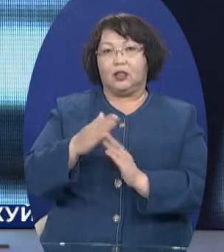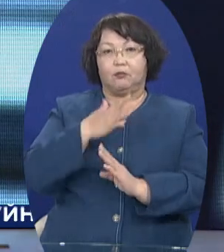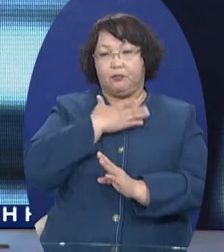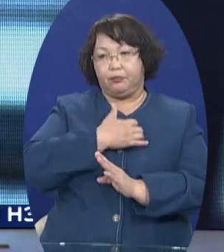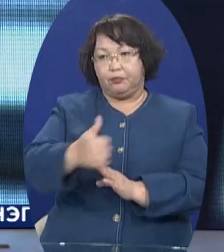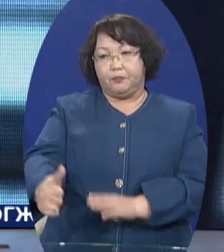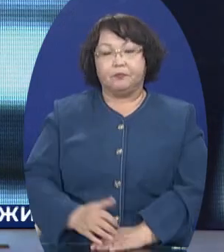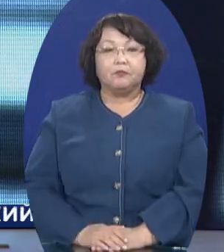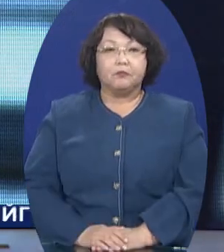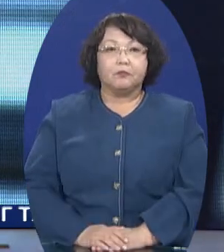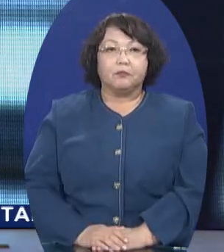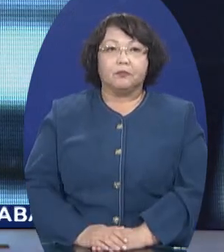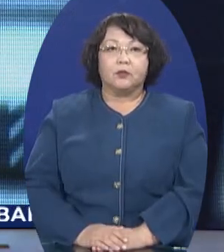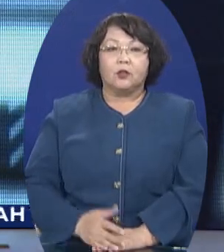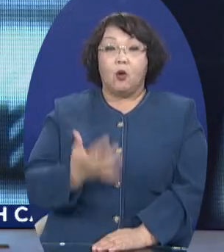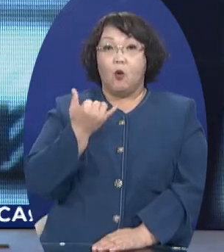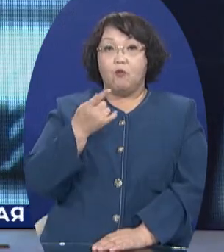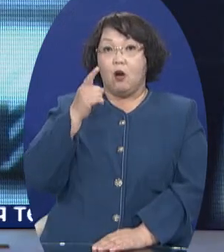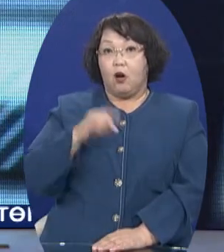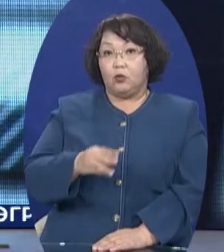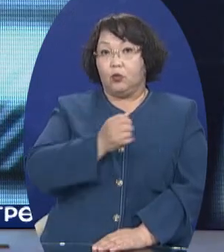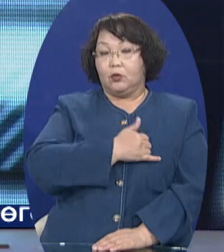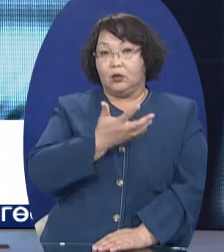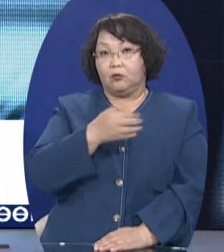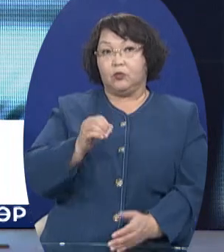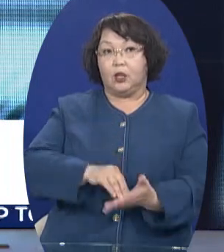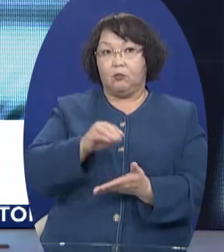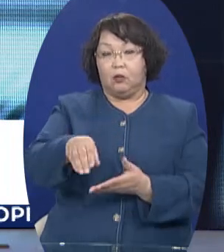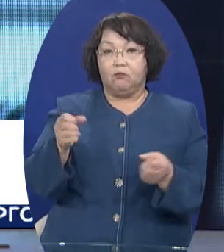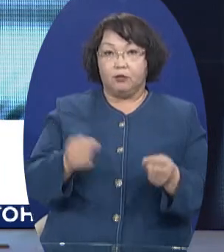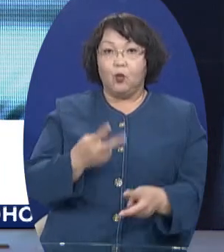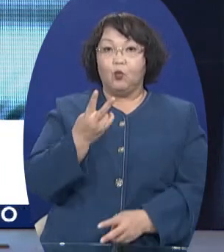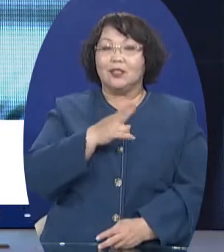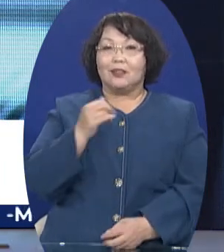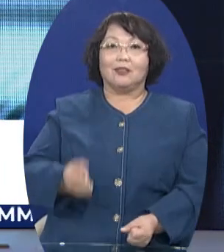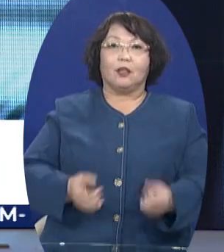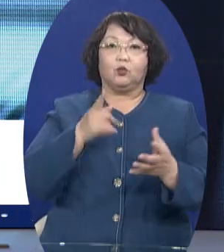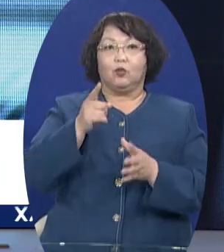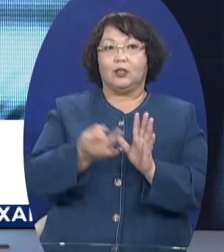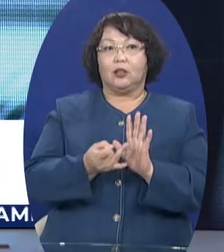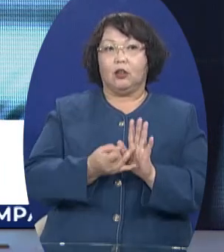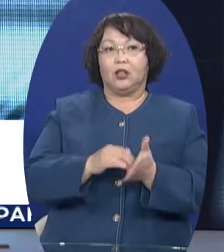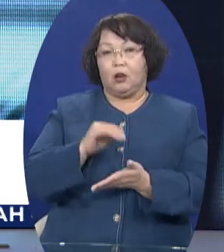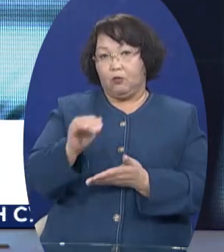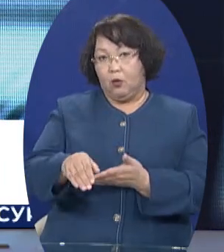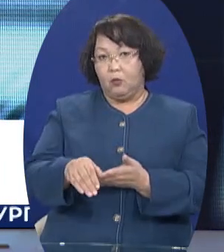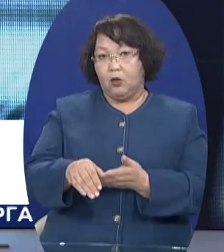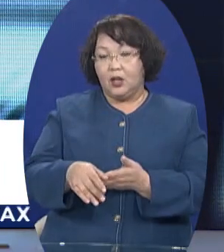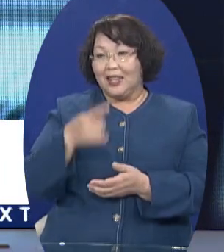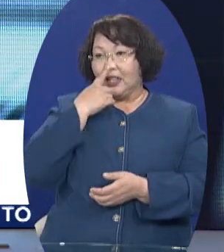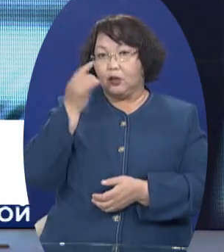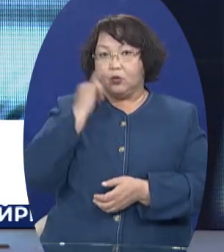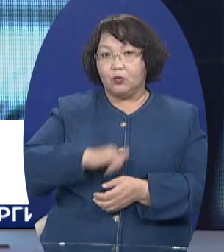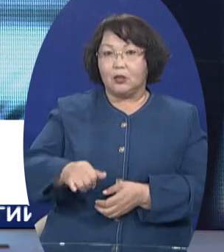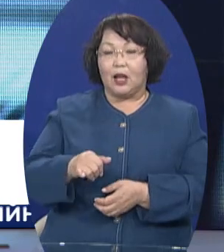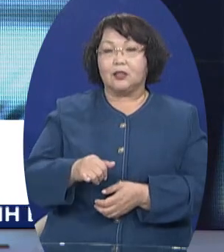Нийслэлийн удирдлагууд 500 тэрбум хүртэлх төгрөгийн үнэт цаас гаргаж үүний 177 тэрбум төгрөгөөр бүгд найрамдах хятад улсаас хагас